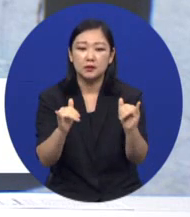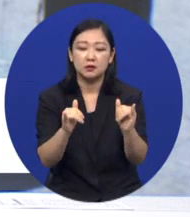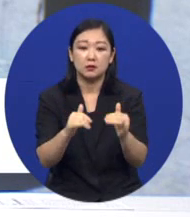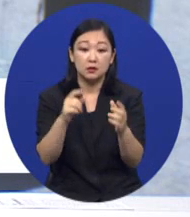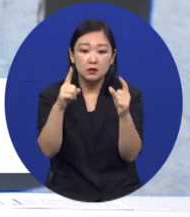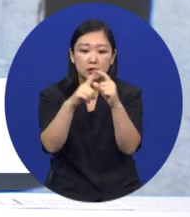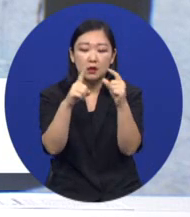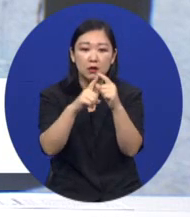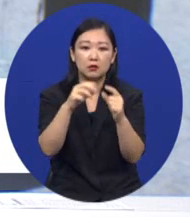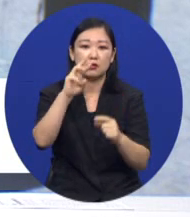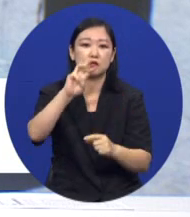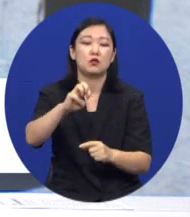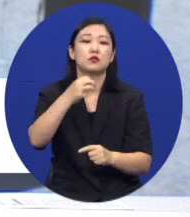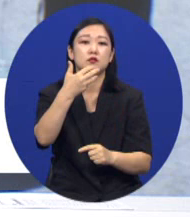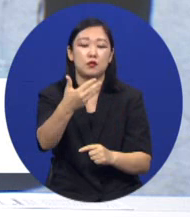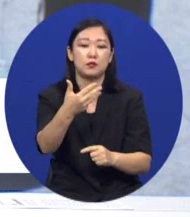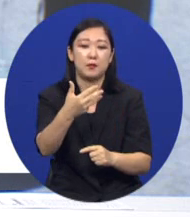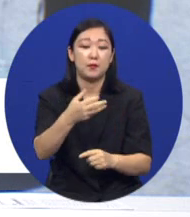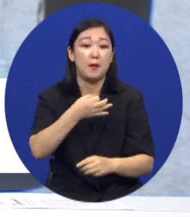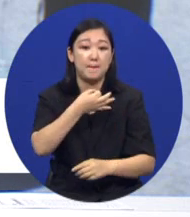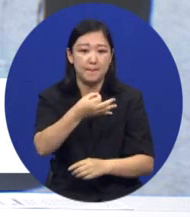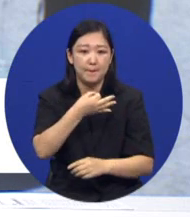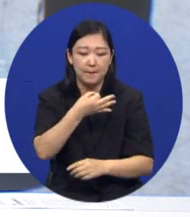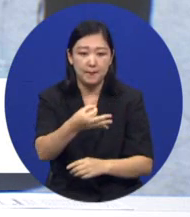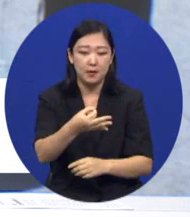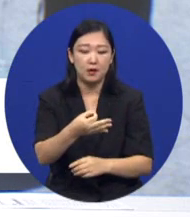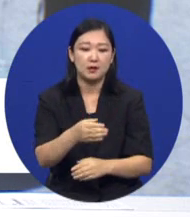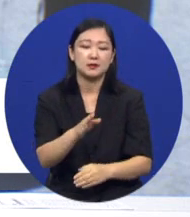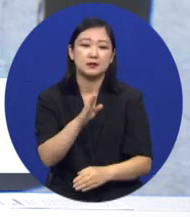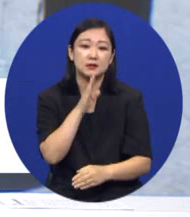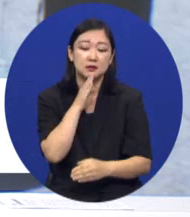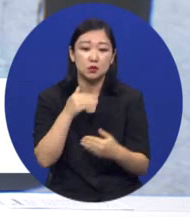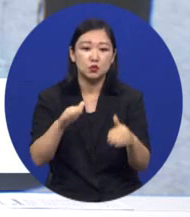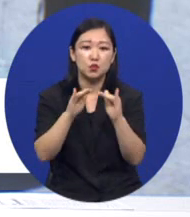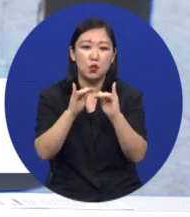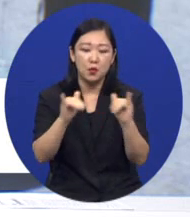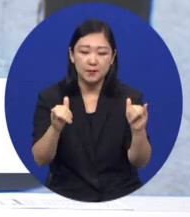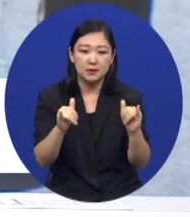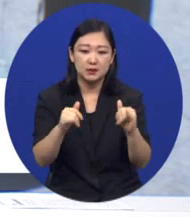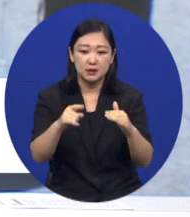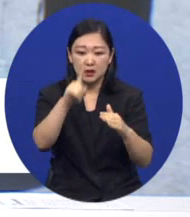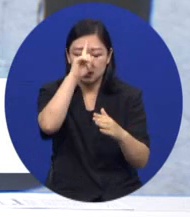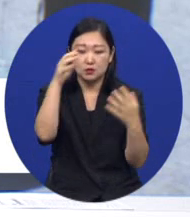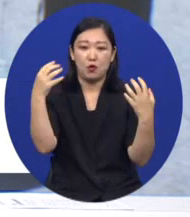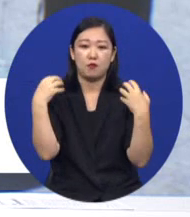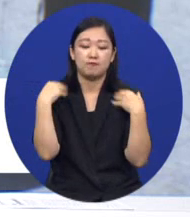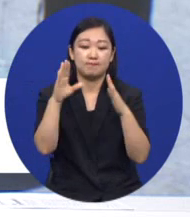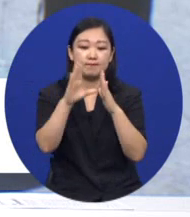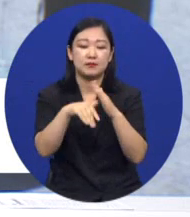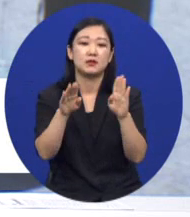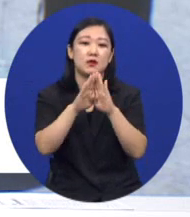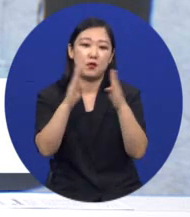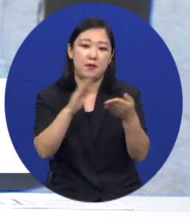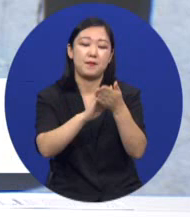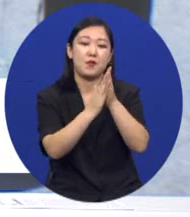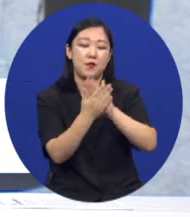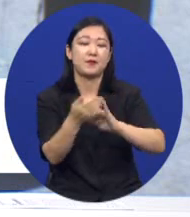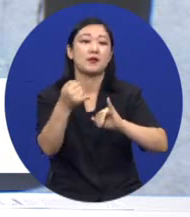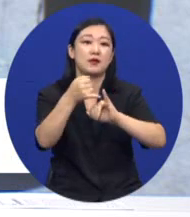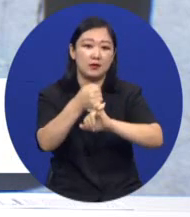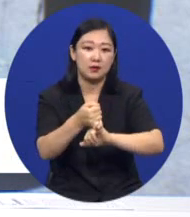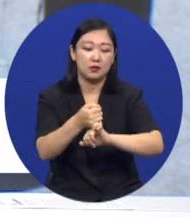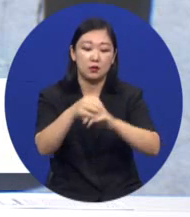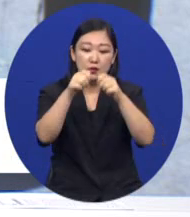38번이나 언급하면서 진정한 도민 정부 시대를 열겠다며 변화를 약속했는데요. 제주 주요